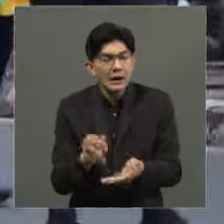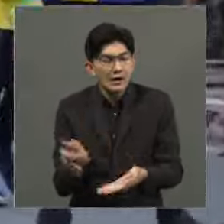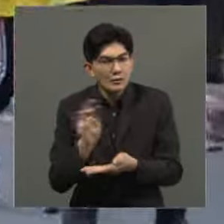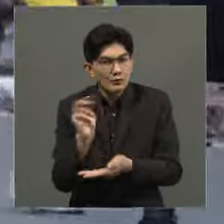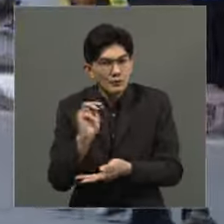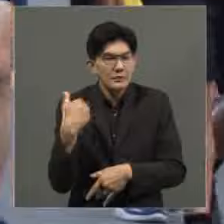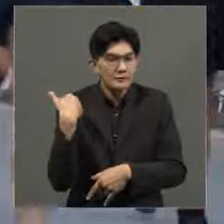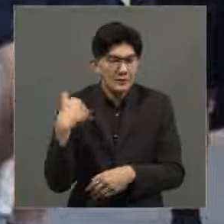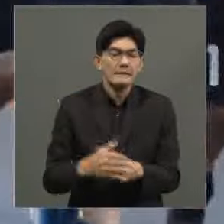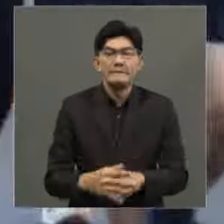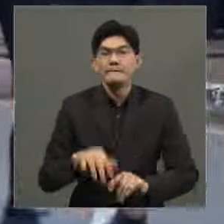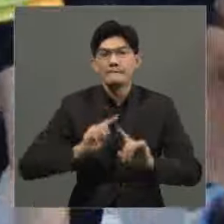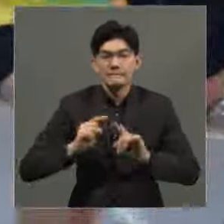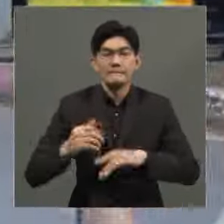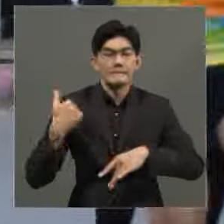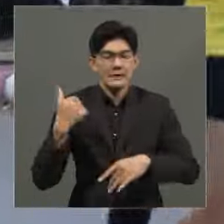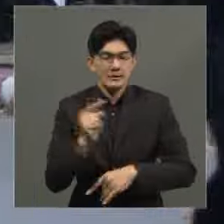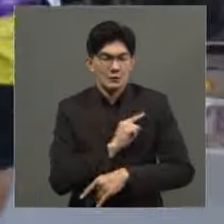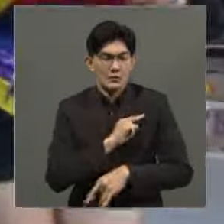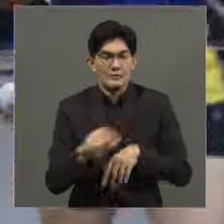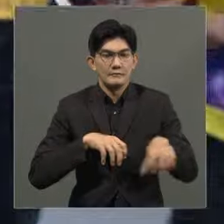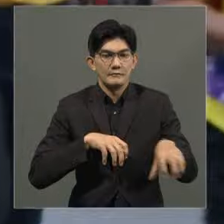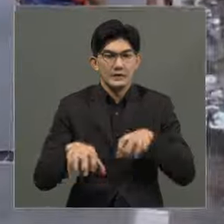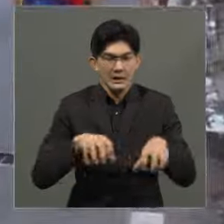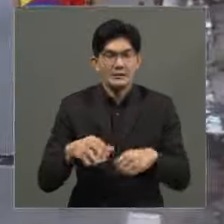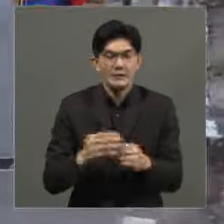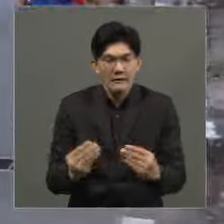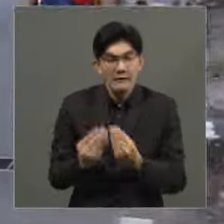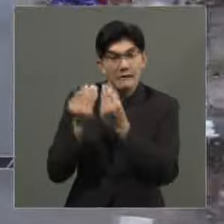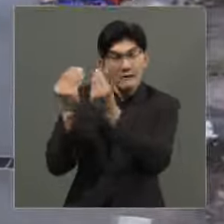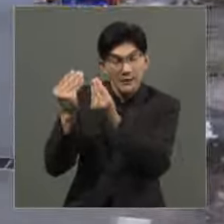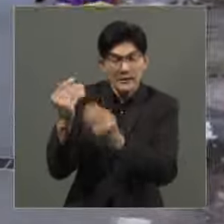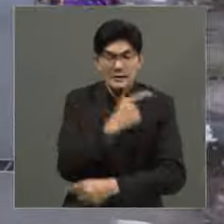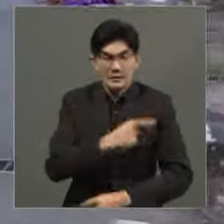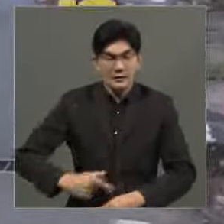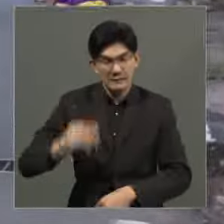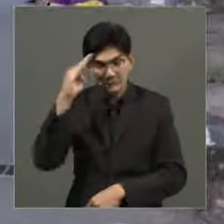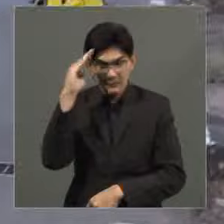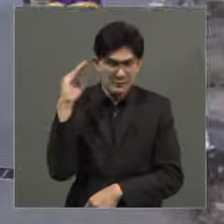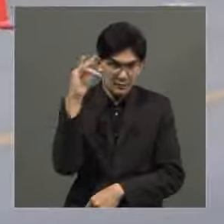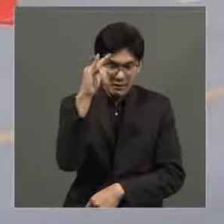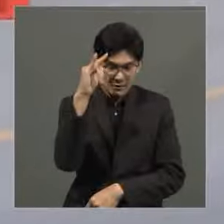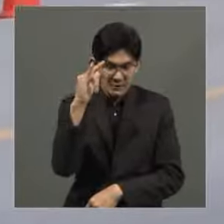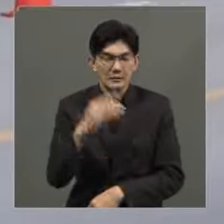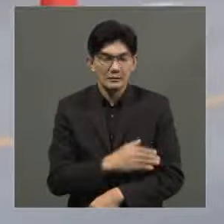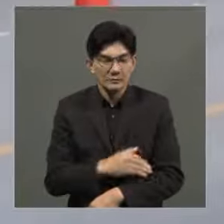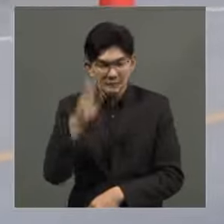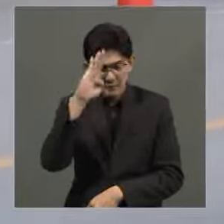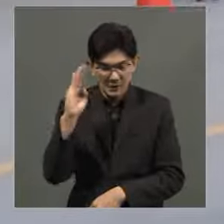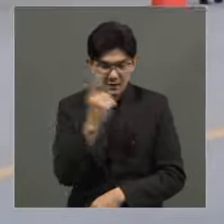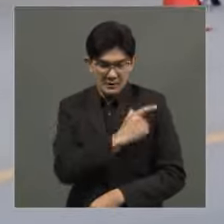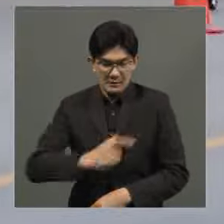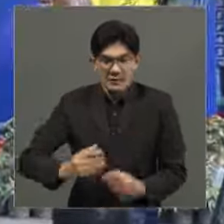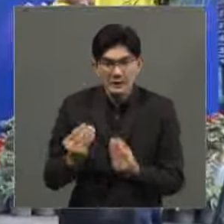ข่ายภาครัฐภาคเอกชนหลายหน่วยงานนะครับซึ่งก็พร้อมใจกันจัดเพื่อเฉลิมพระเกียรติพระบาทสมเด็จพระเจ้าอยู่หัวและสมเด็จพระนางเจ้าพระ